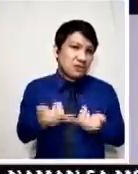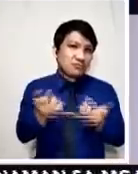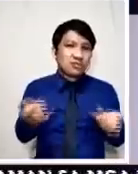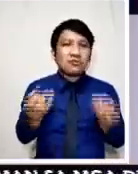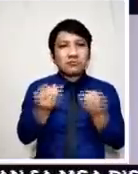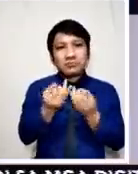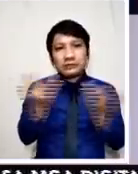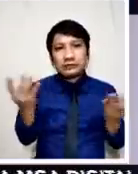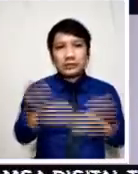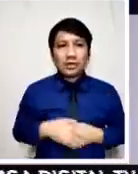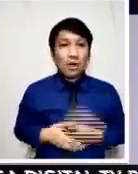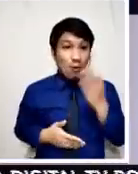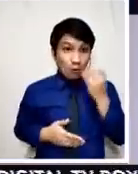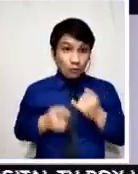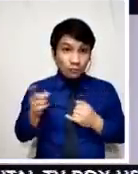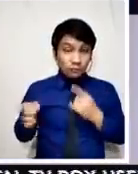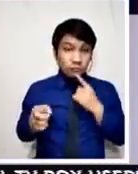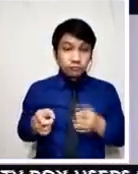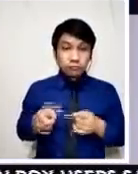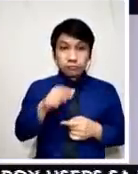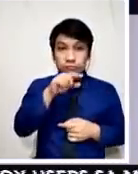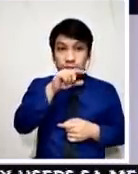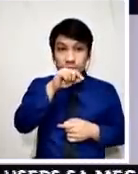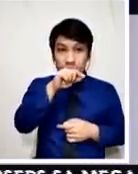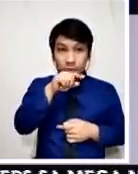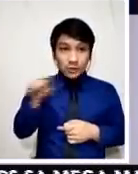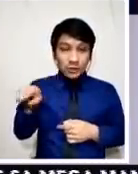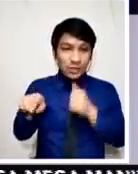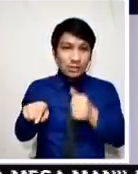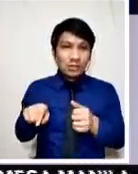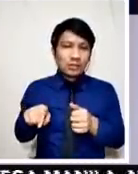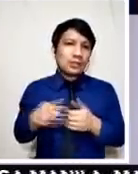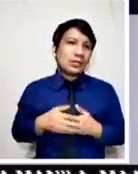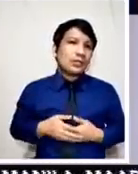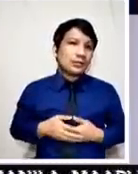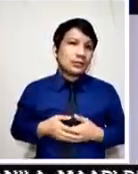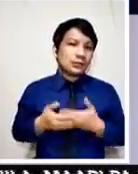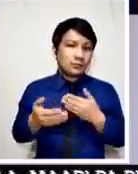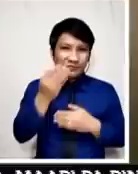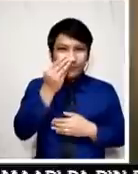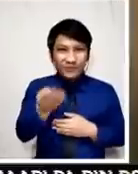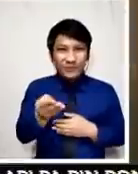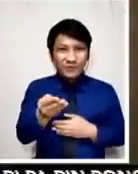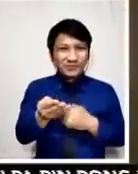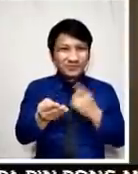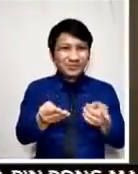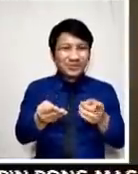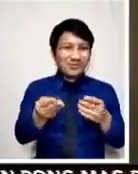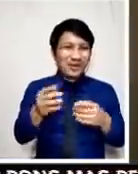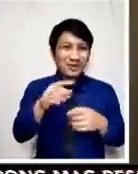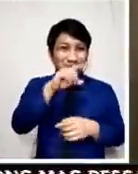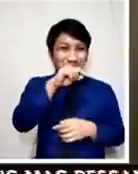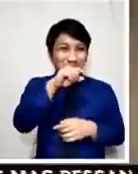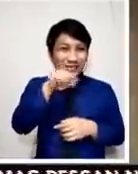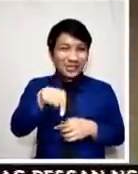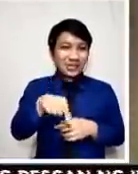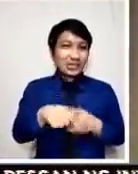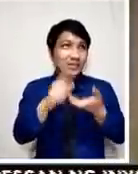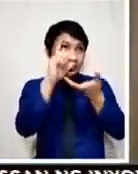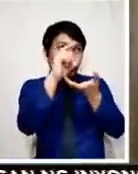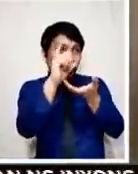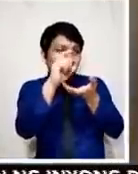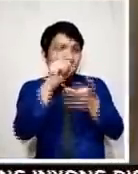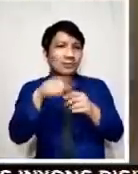These are very shy birds. It's very seldom that you see a wild bird photographer have